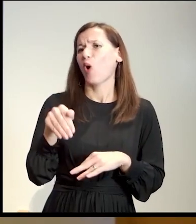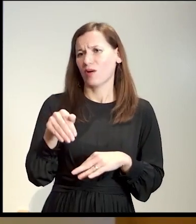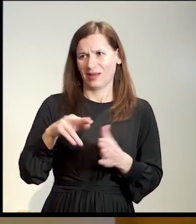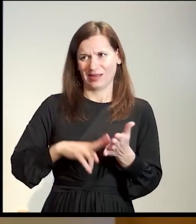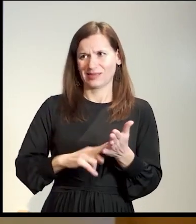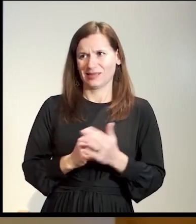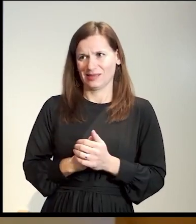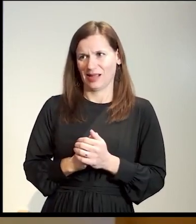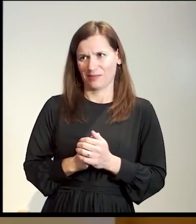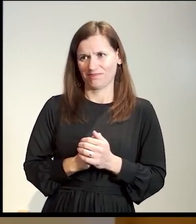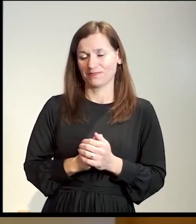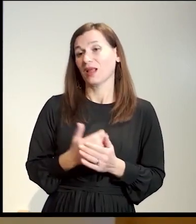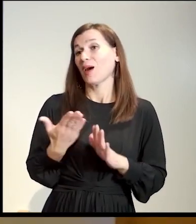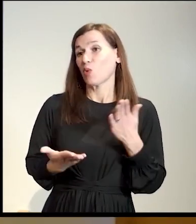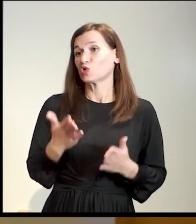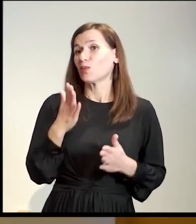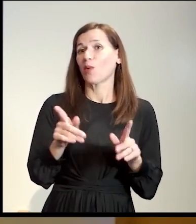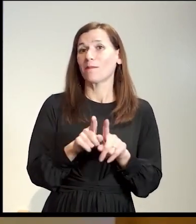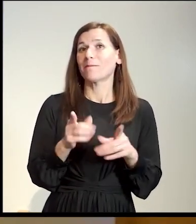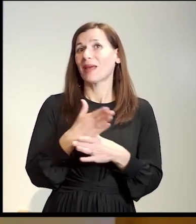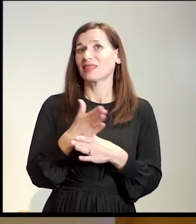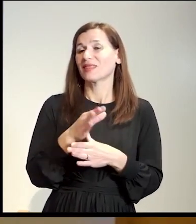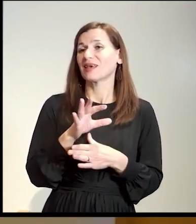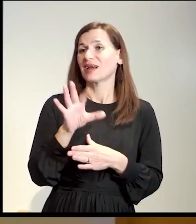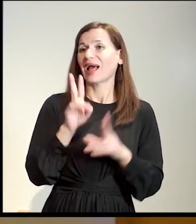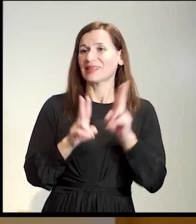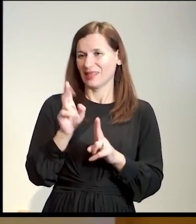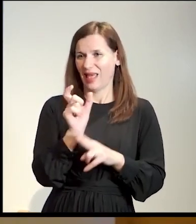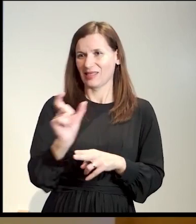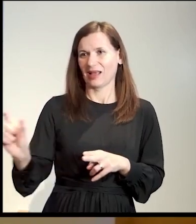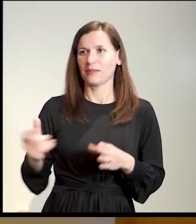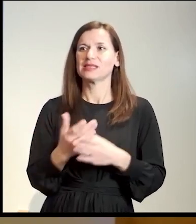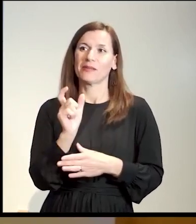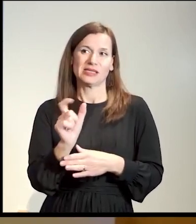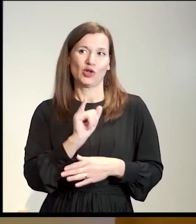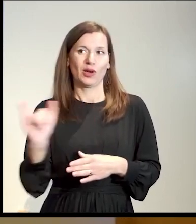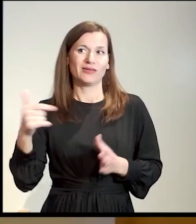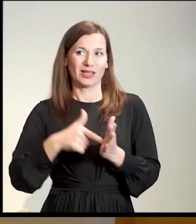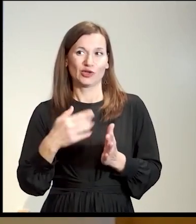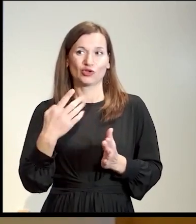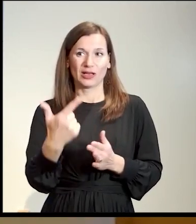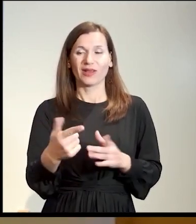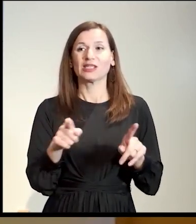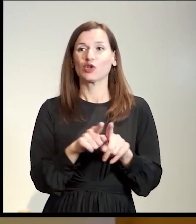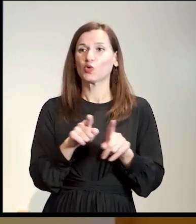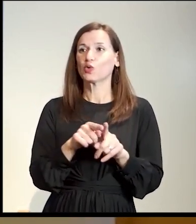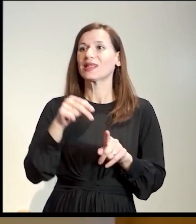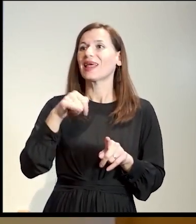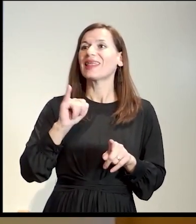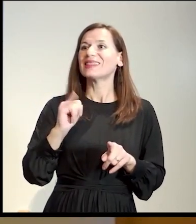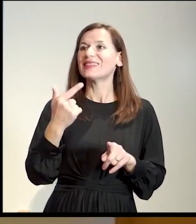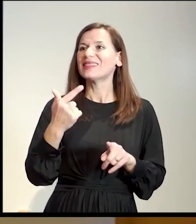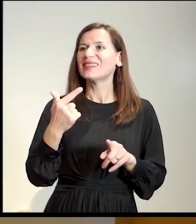Morda pa bo med kandidatkami za besedo leta 2024 tudi nitkanje, pa ne nitkanje